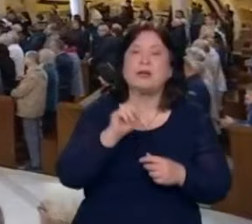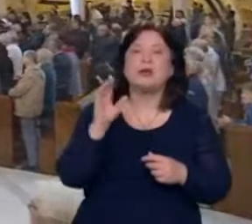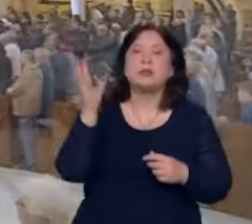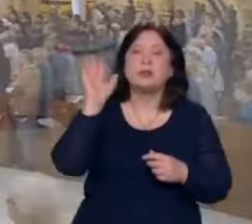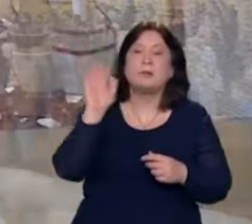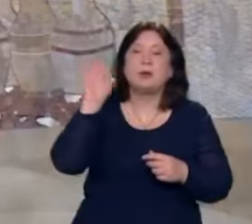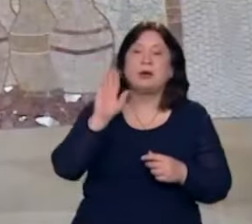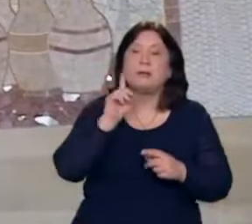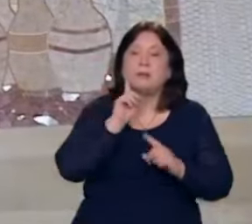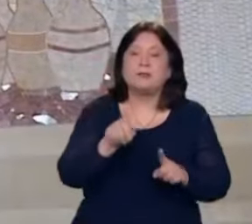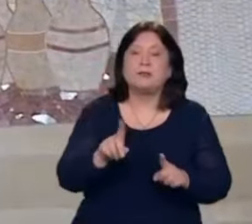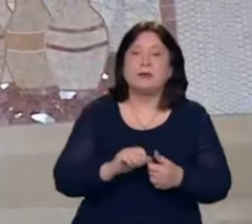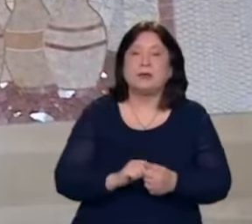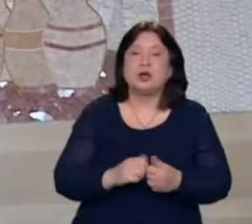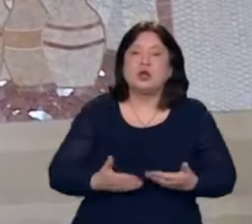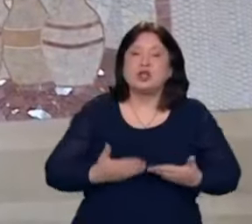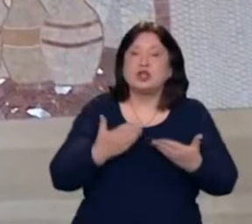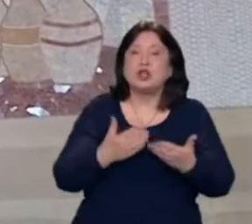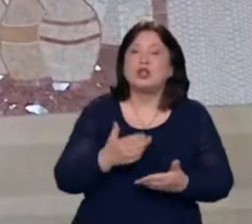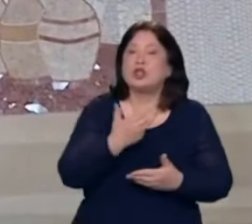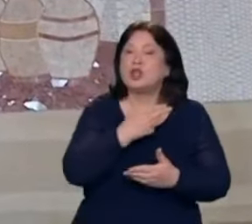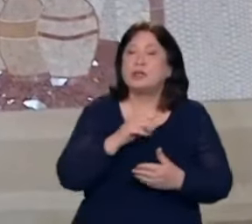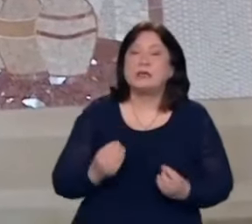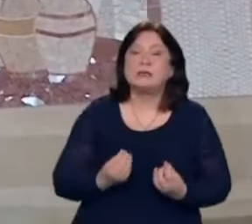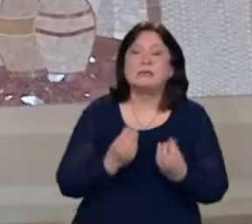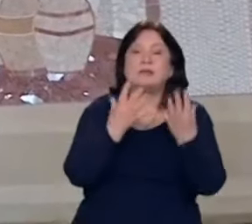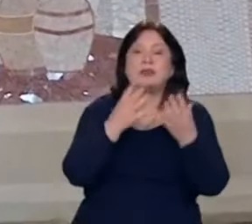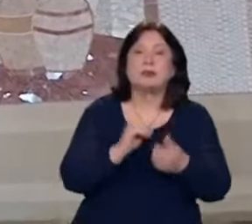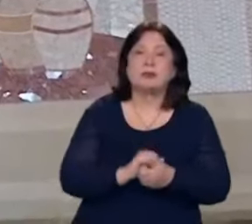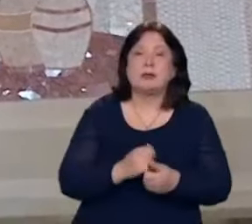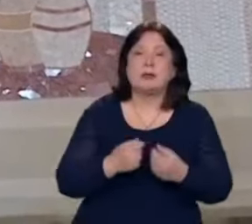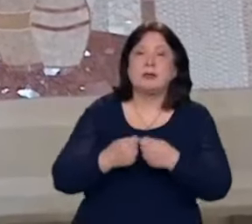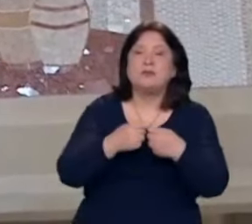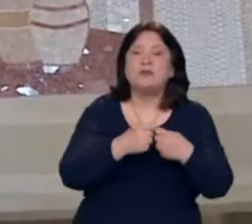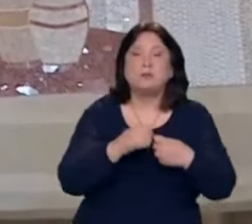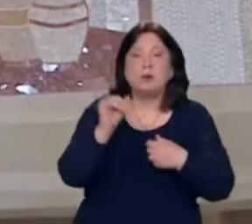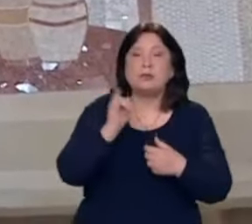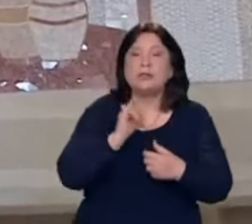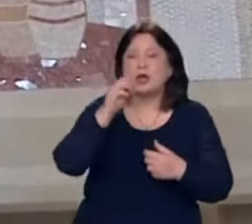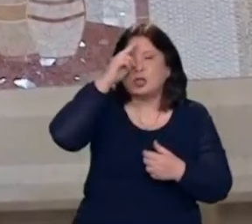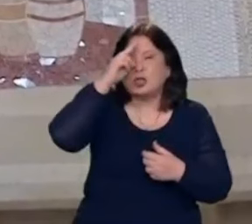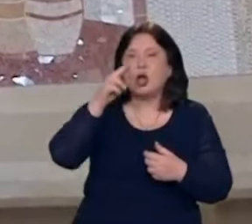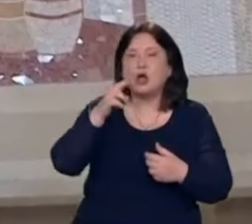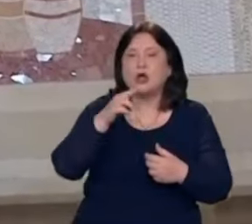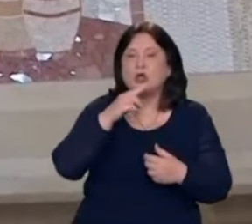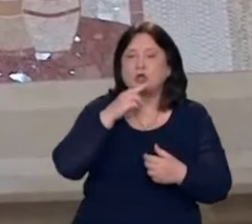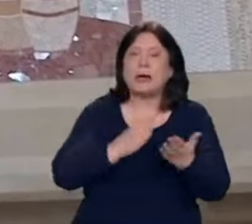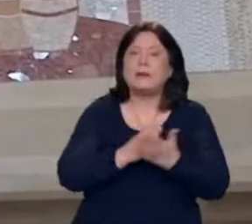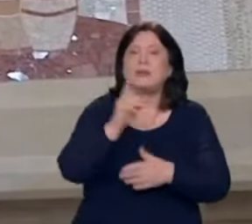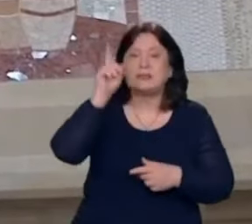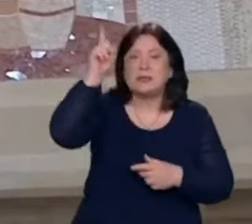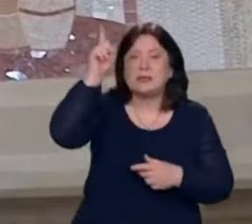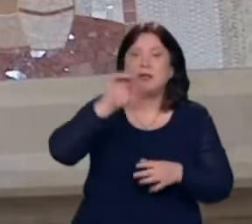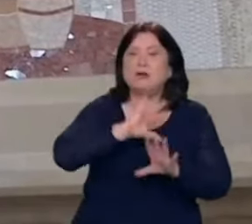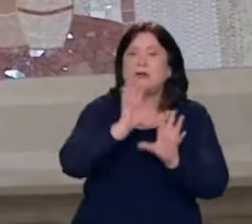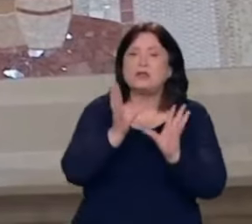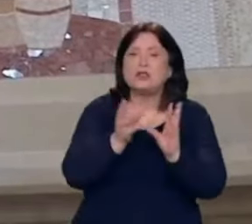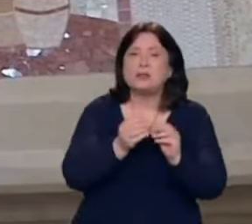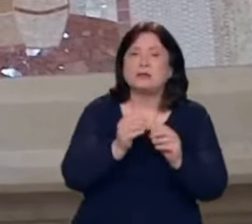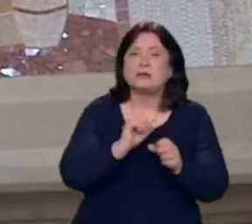prawdziwego Zrodzony a niestworzony współistotny ojcu A przez niego